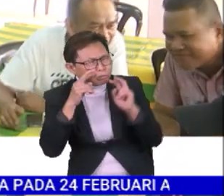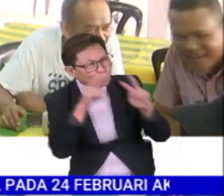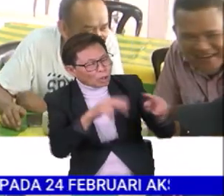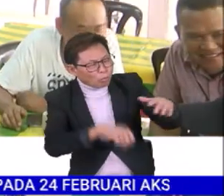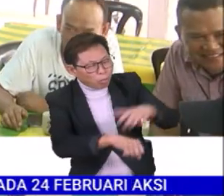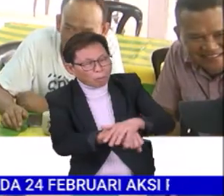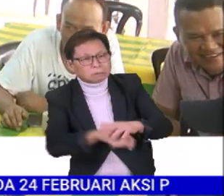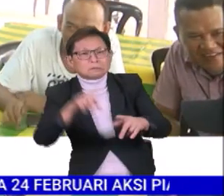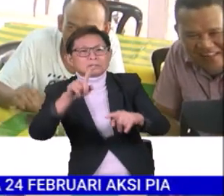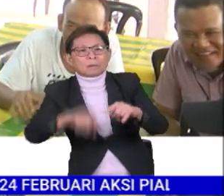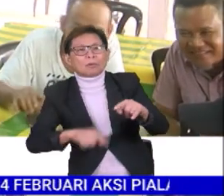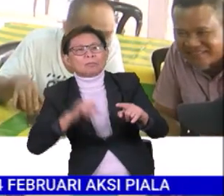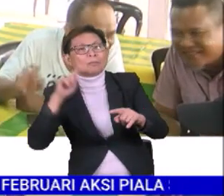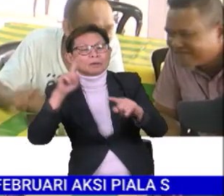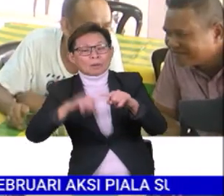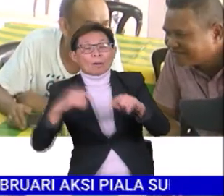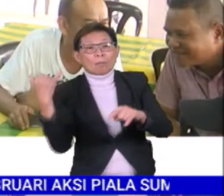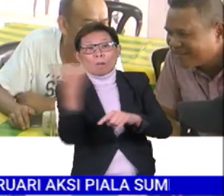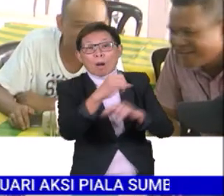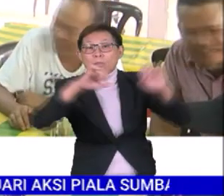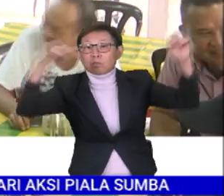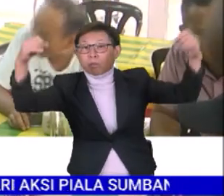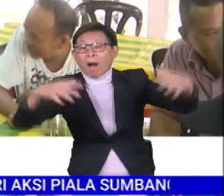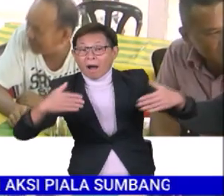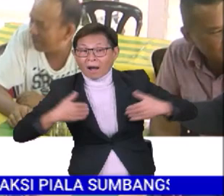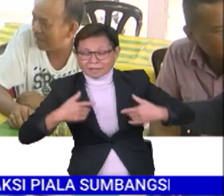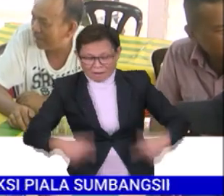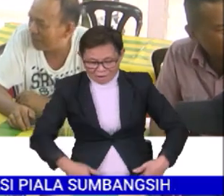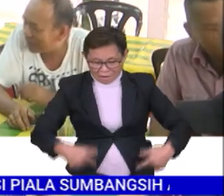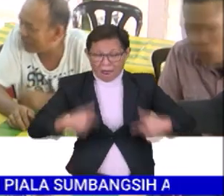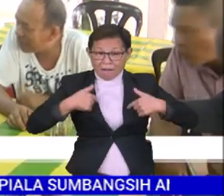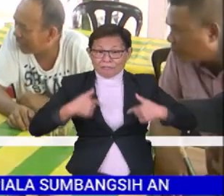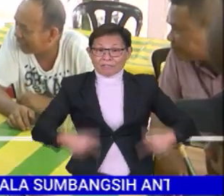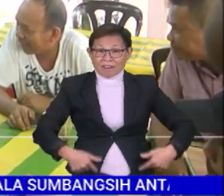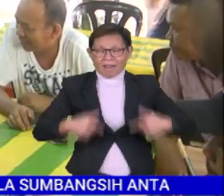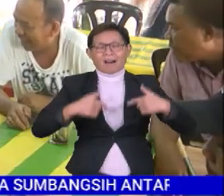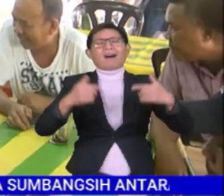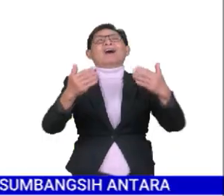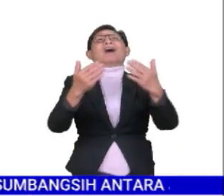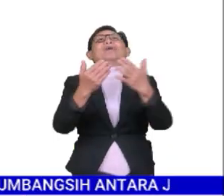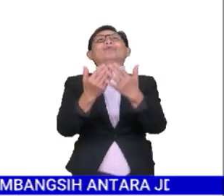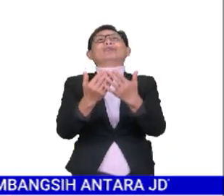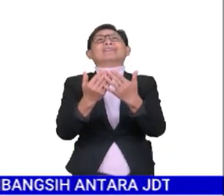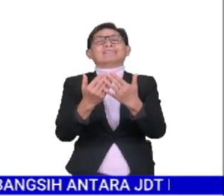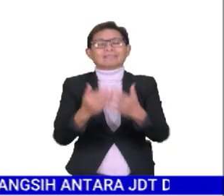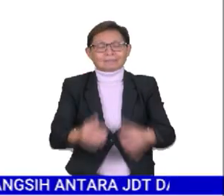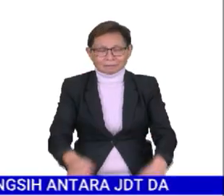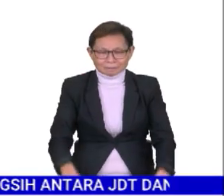tapi tak dapat nak pergi ke stadium. Jadi dengan ada siaran langsung ni, alhamdulillah.